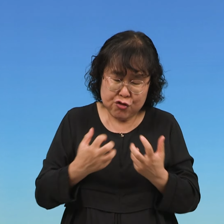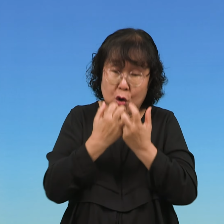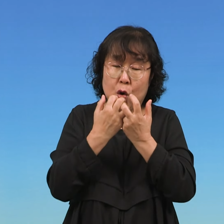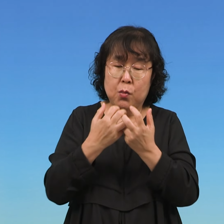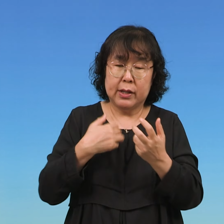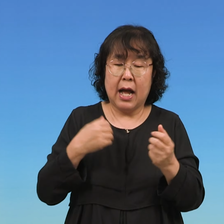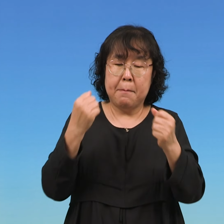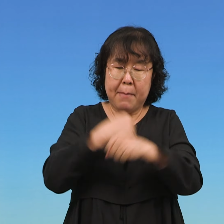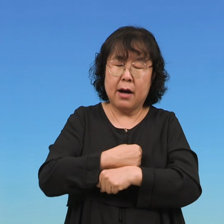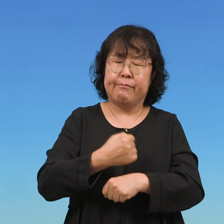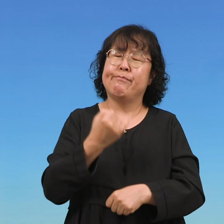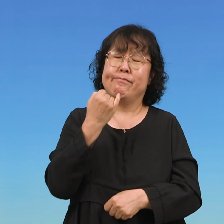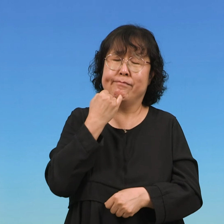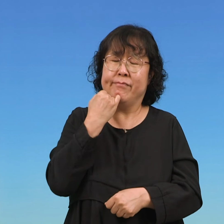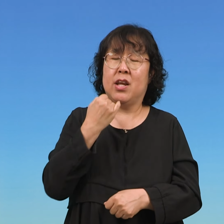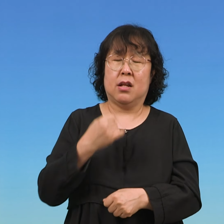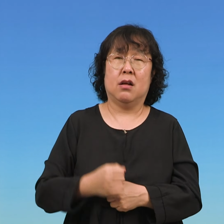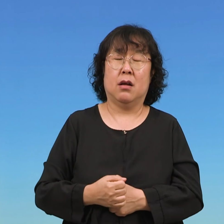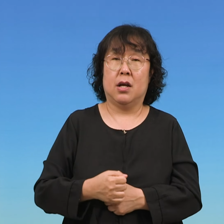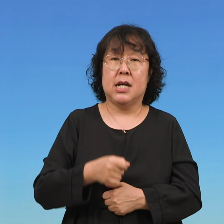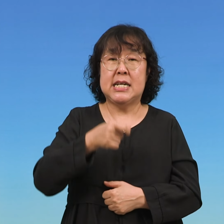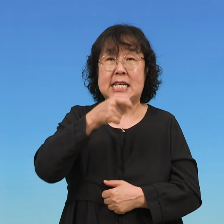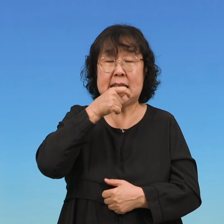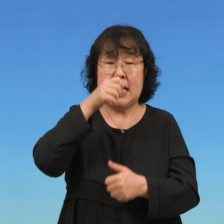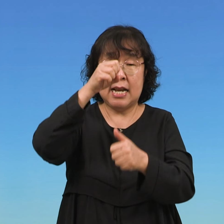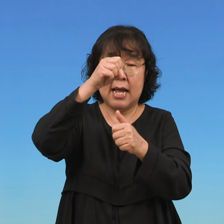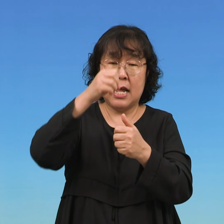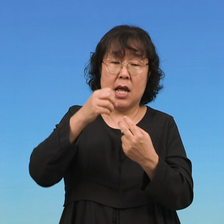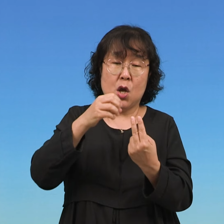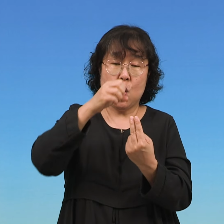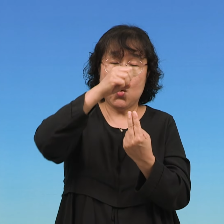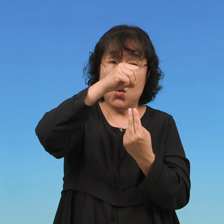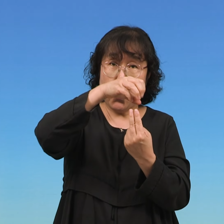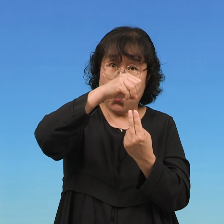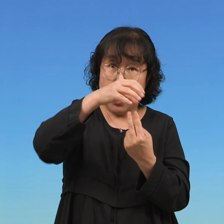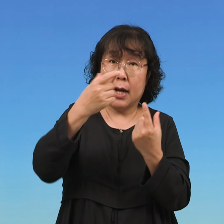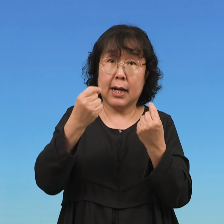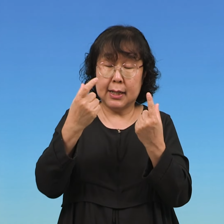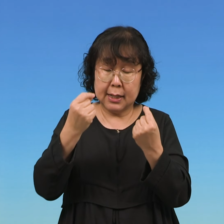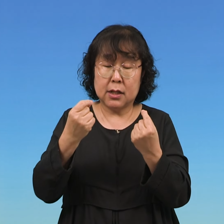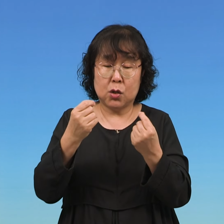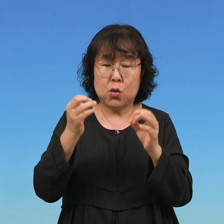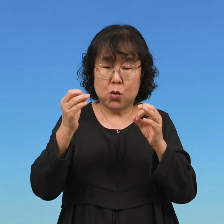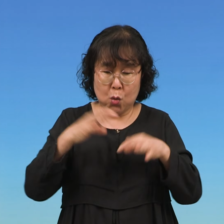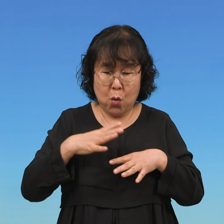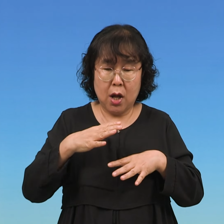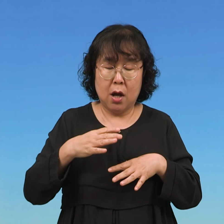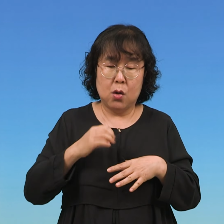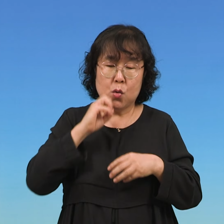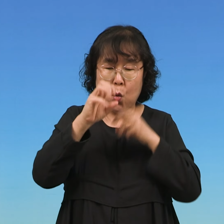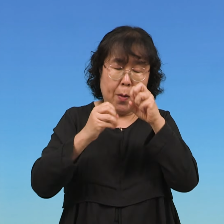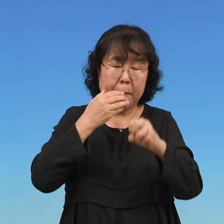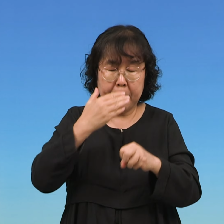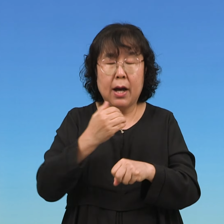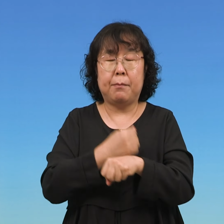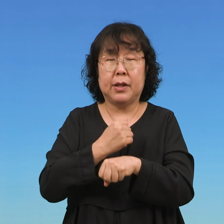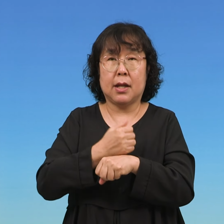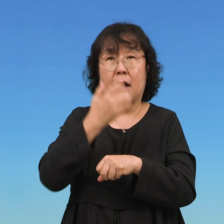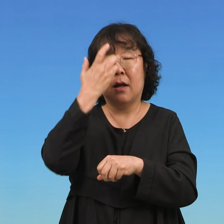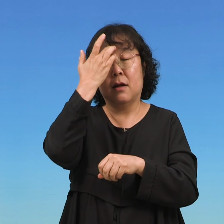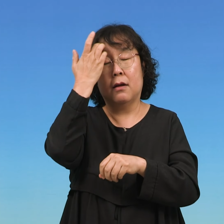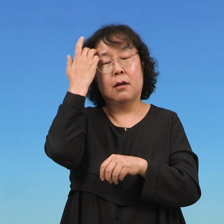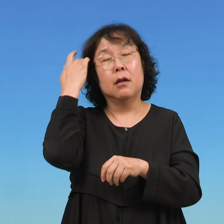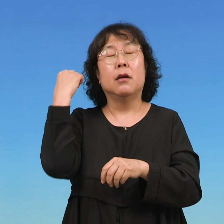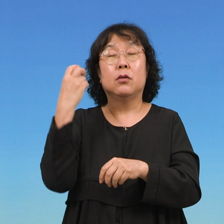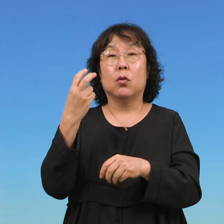나는 망해도 괜찮다 세례요한 거 같은 놀라운 고백이 가능하고 그 선교사님처럼